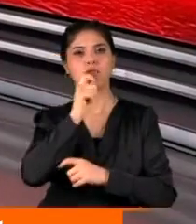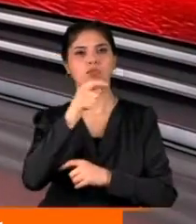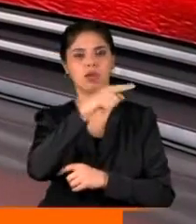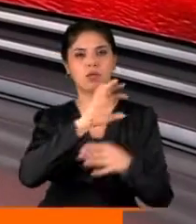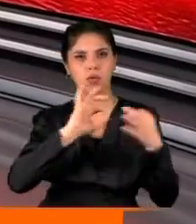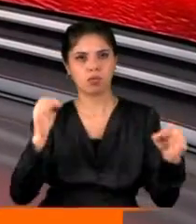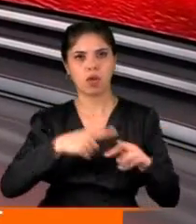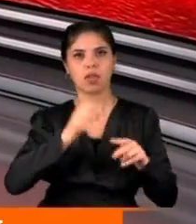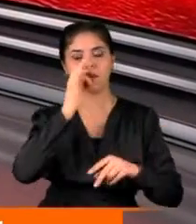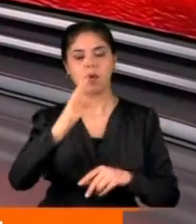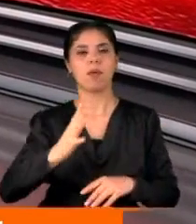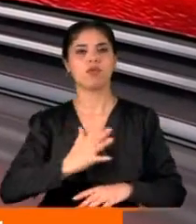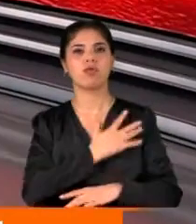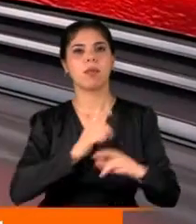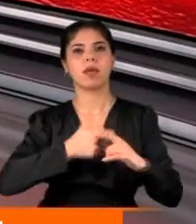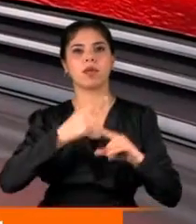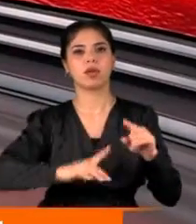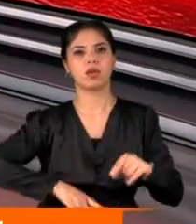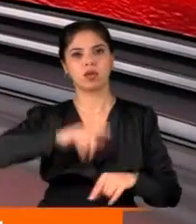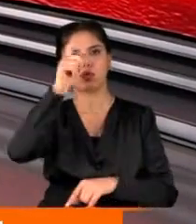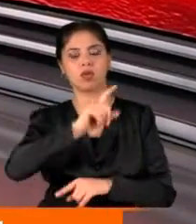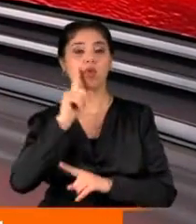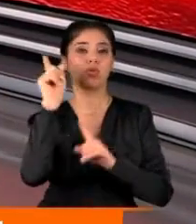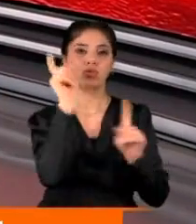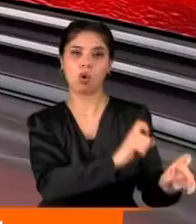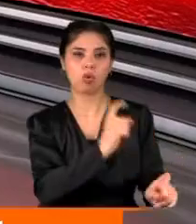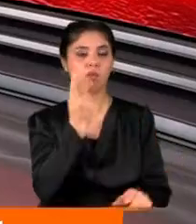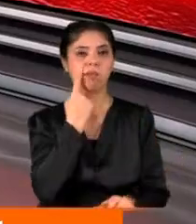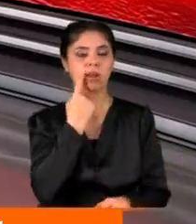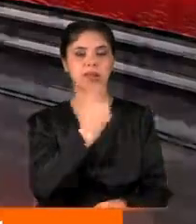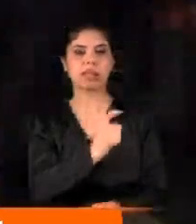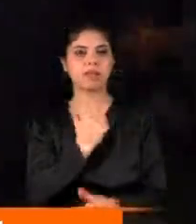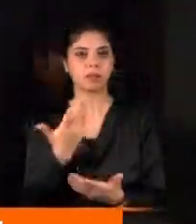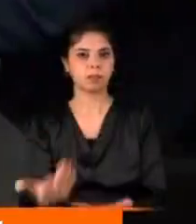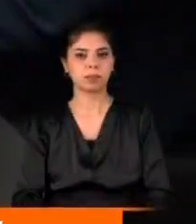sözlerini ATV Haber CHP Genel Başkanı Kemal Kılıçdaroğlu'na da sordu.